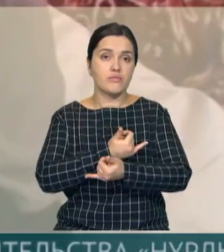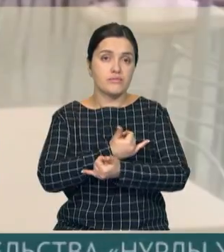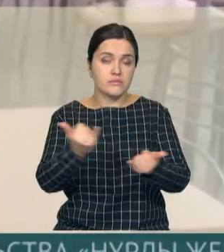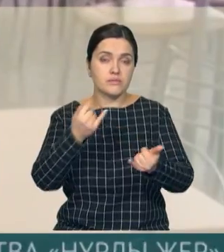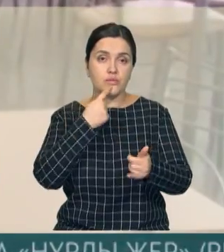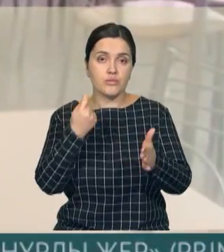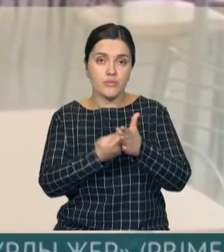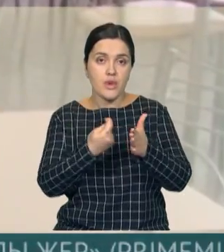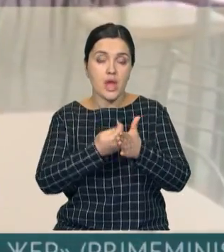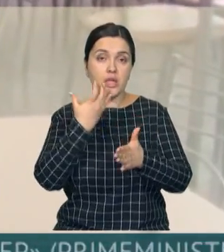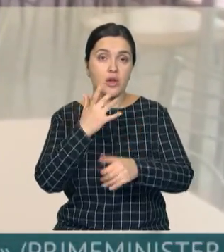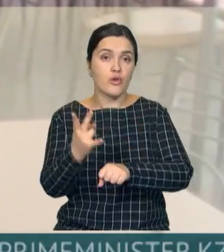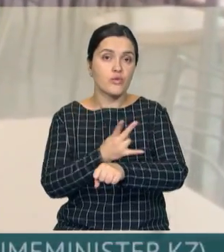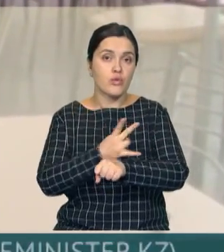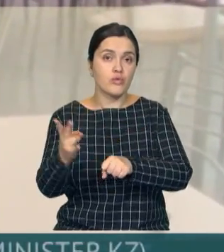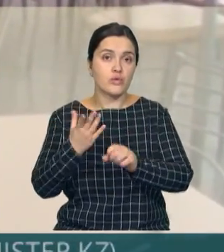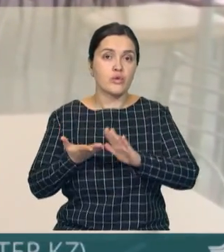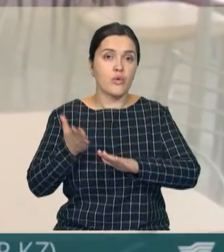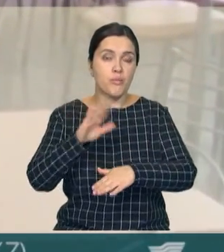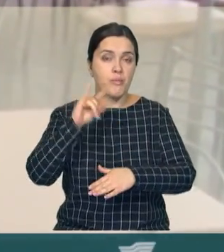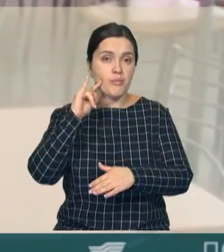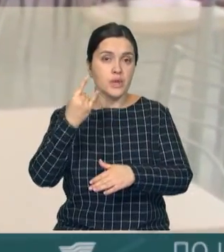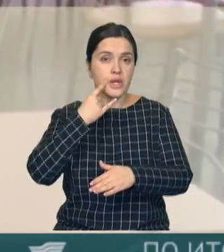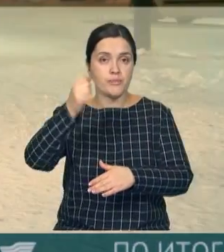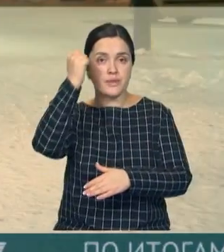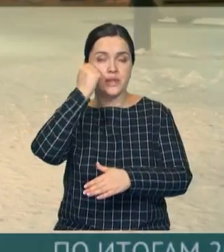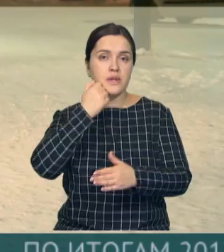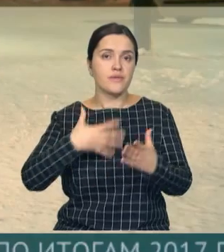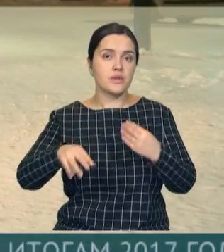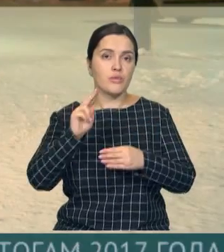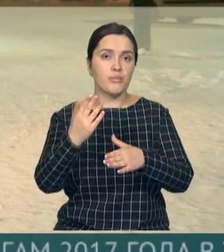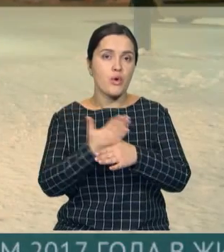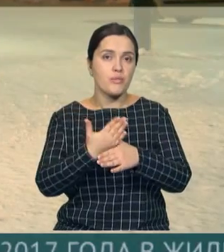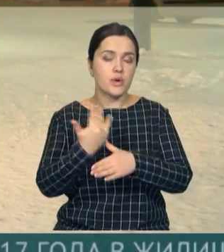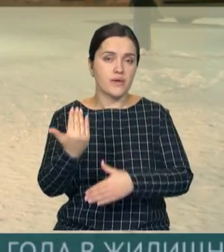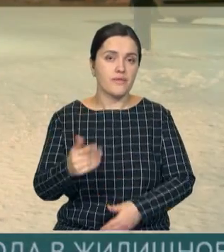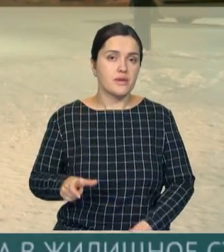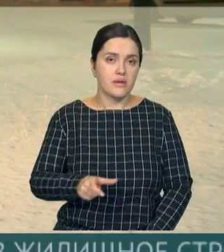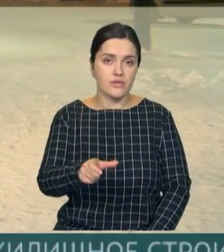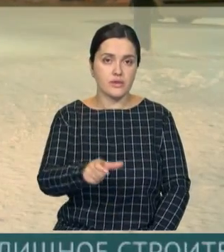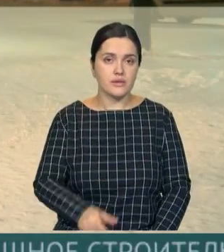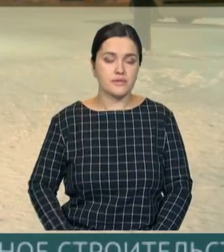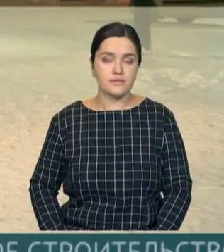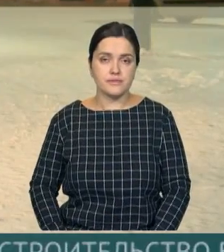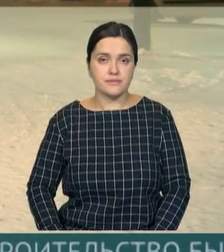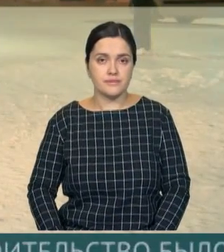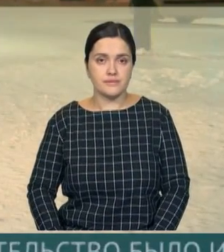горячее питание. Уже ночью ребята были дома, в Павлодаре, и поблагодарили всех, кто помог им в дороге.